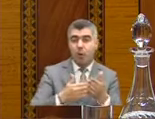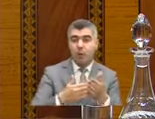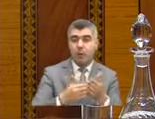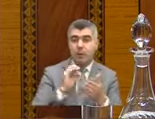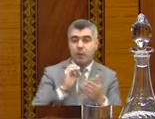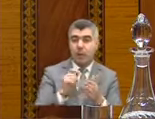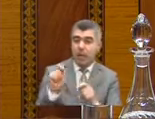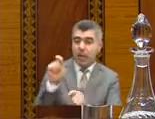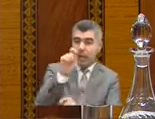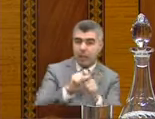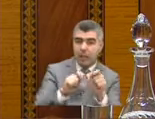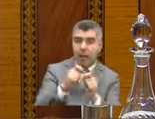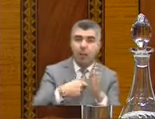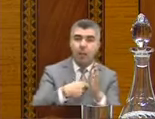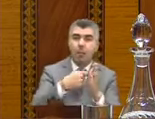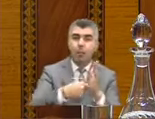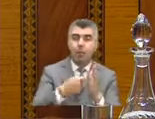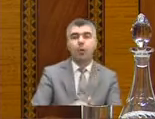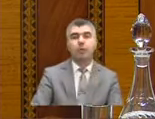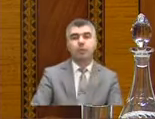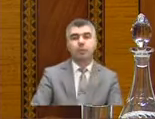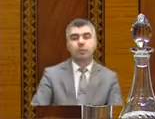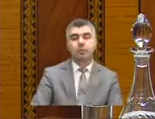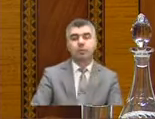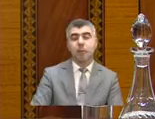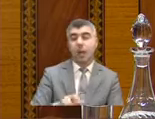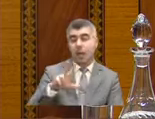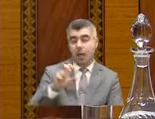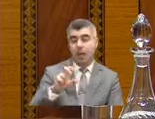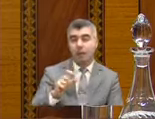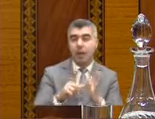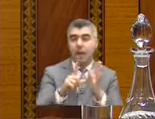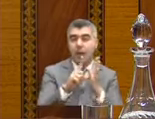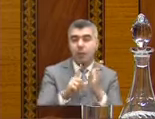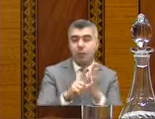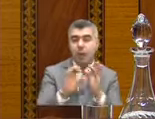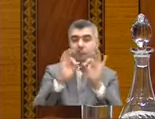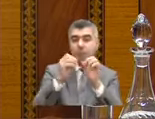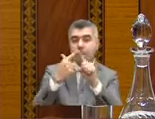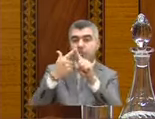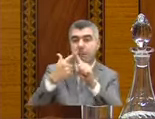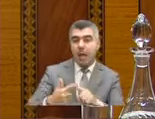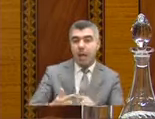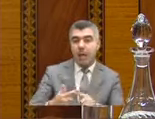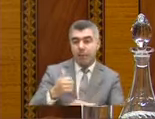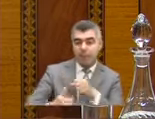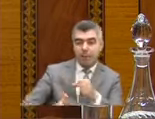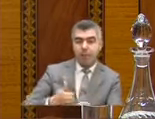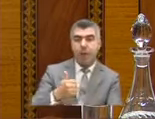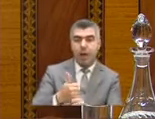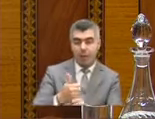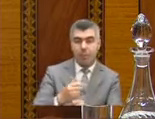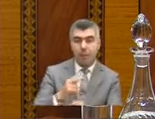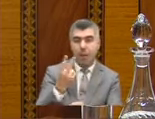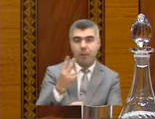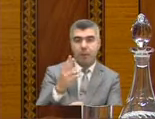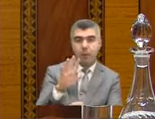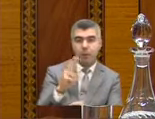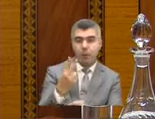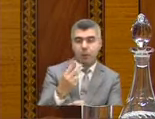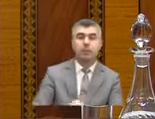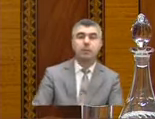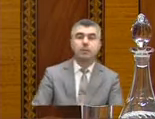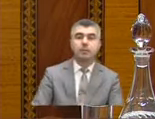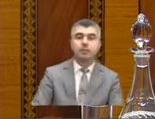في ظلها إعداد هذا المشروع. فكما تعلمون، يأتي مشروع القانون المالي لهذه السنة لسنة 2025